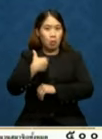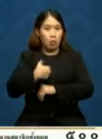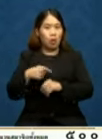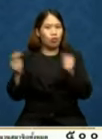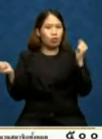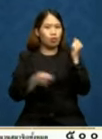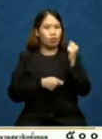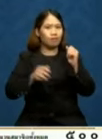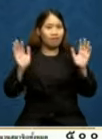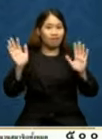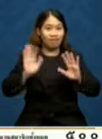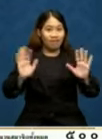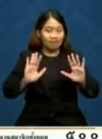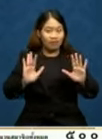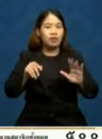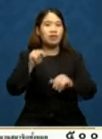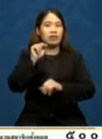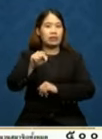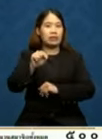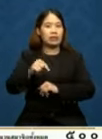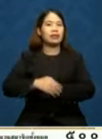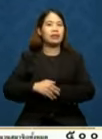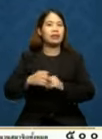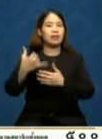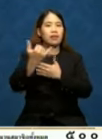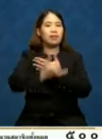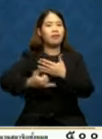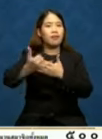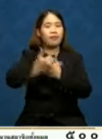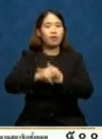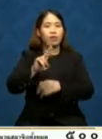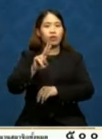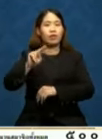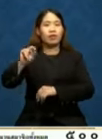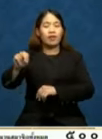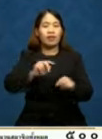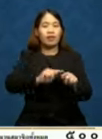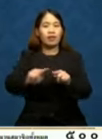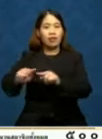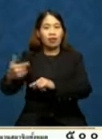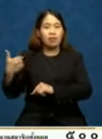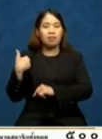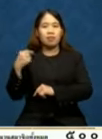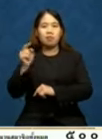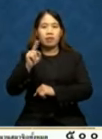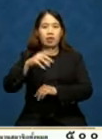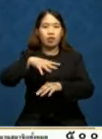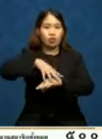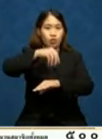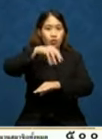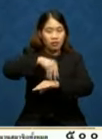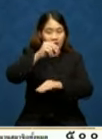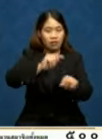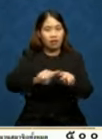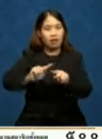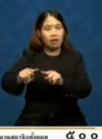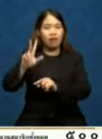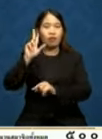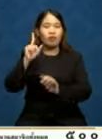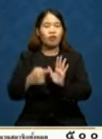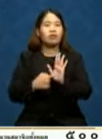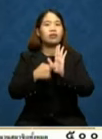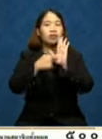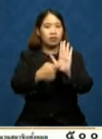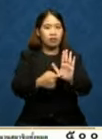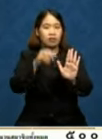ทษเด็กในเรื่องนี้นะคะประเทศสมาชิกของ UN นะคะหลายประเทศนะคะไม่ว่าจะเป็นสวีเดนก็ได้ให้ข้อเสนอแนะต่อประเทศ